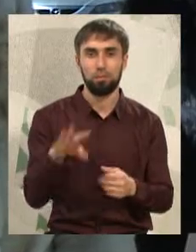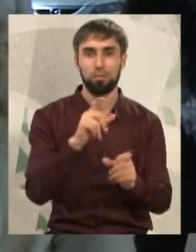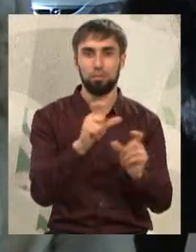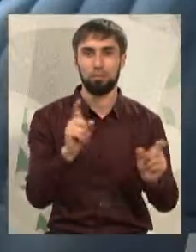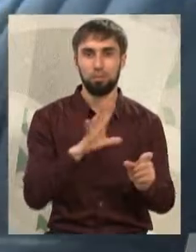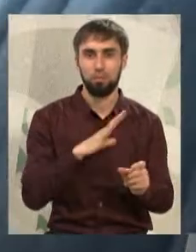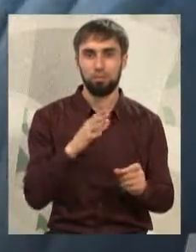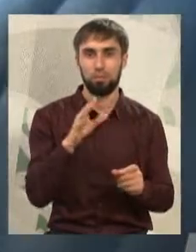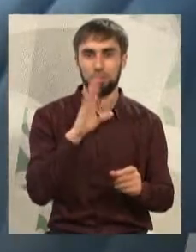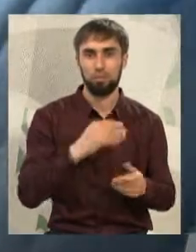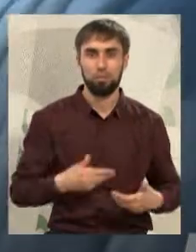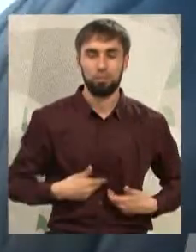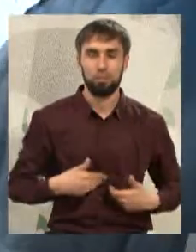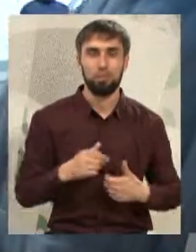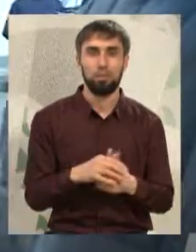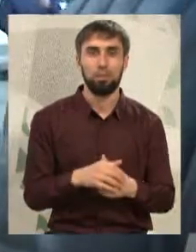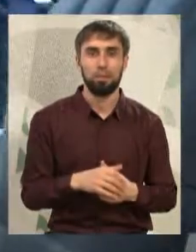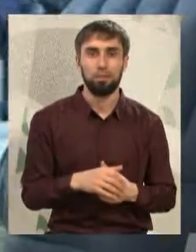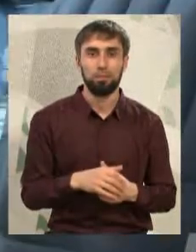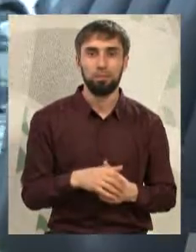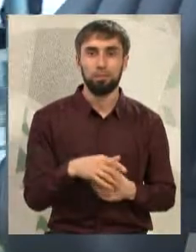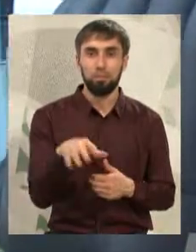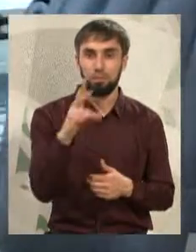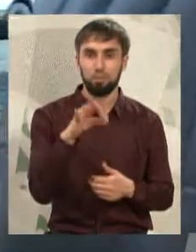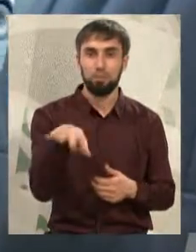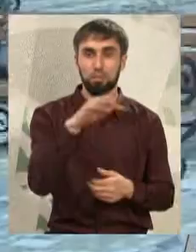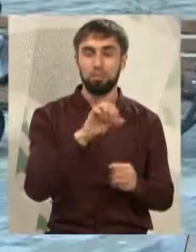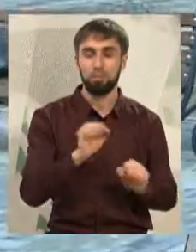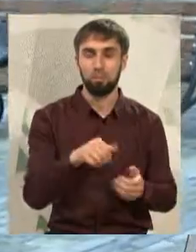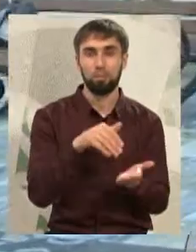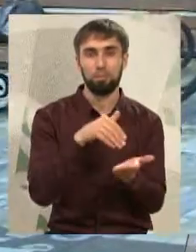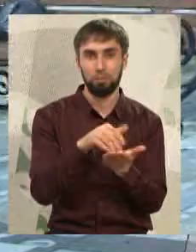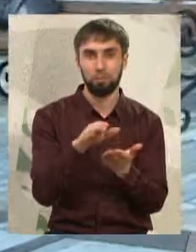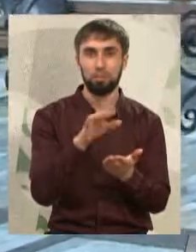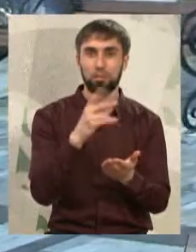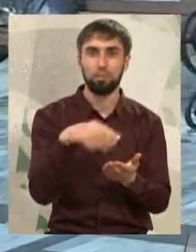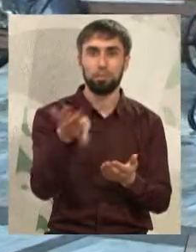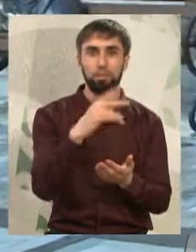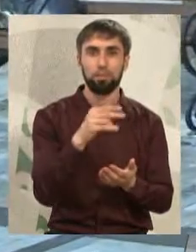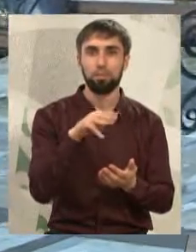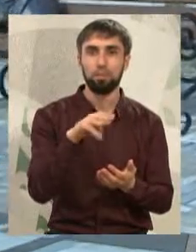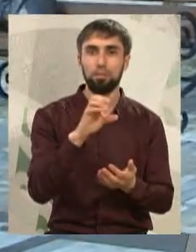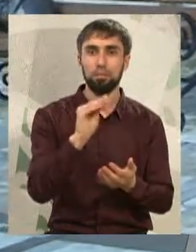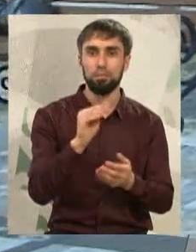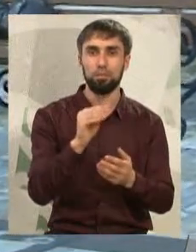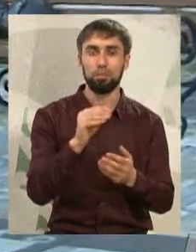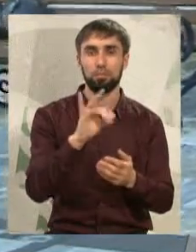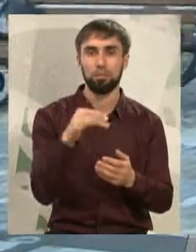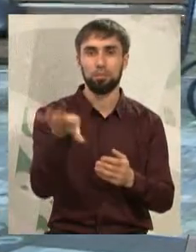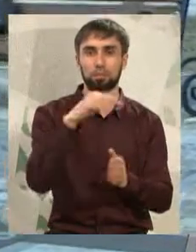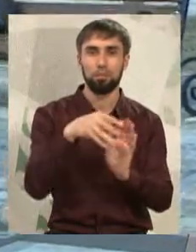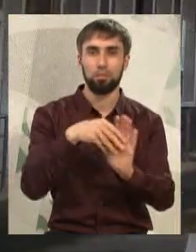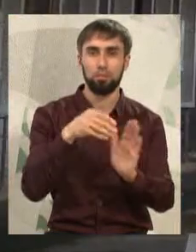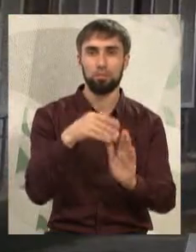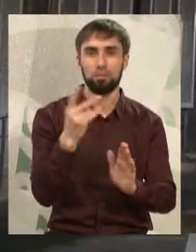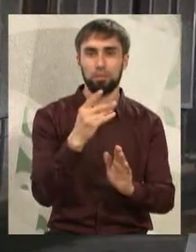нормально жилось. Но жильцы могут отказаться от услуг, создав ТСЖ. Для этого им нужно набрать 51% голосов жителей дома. Но,